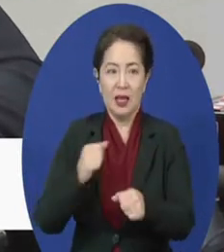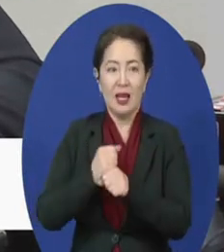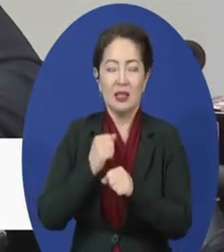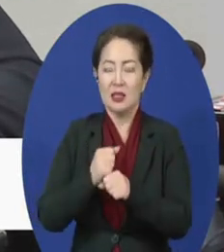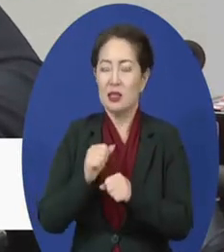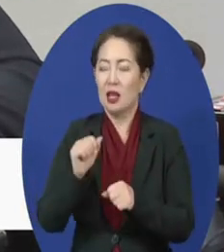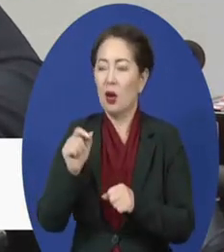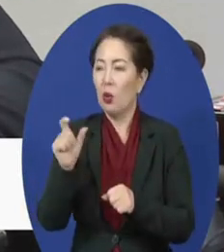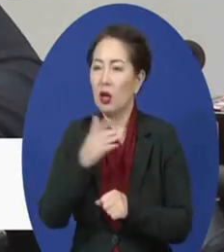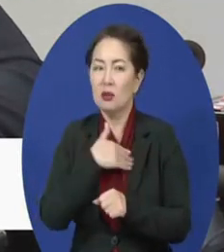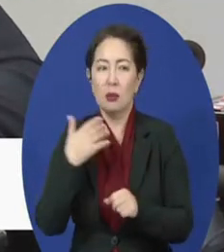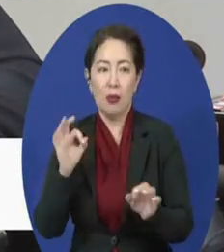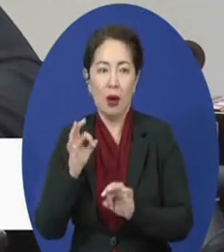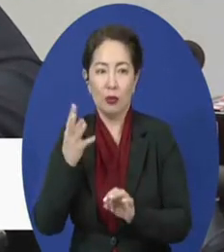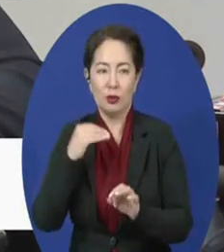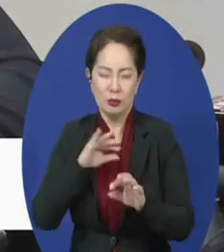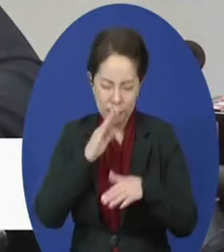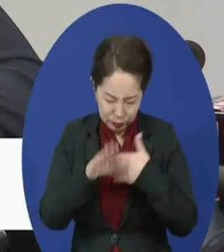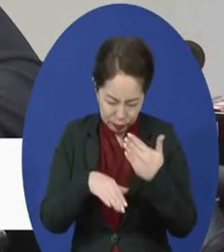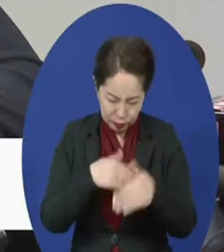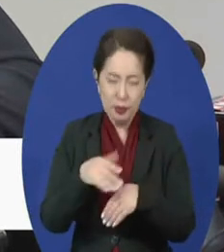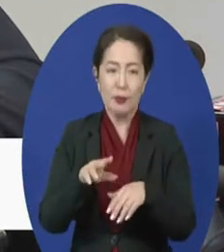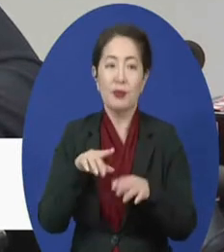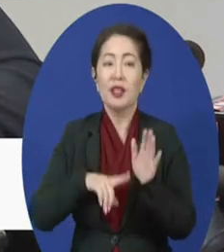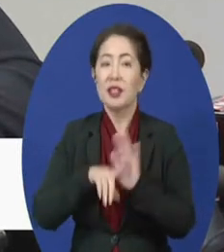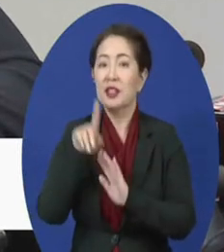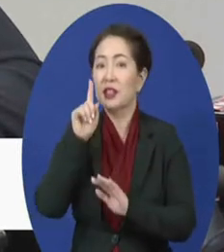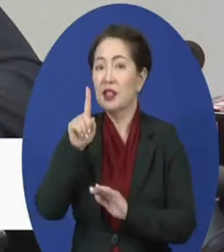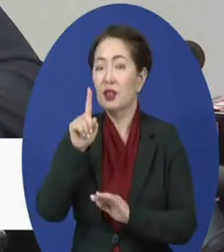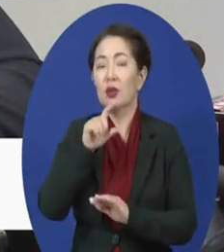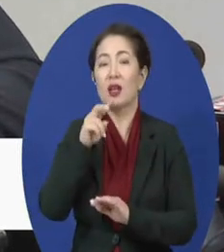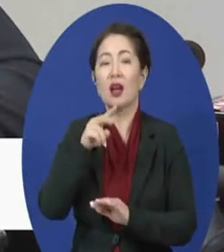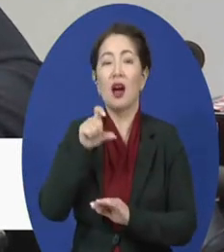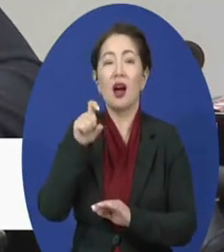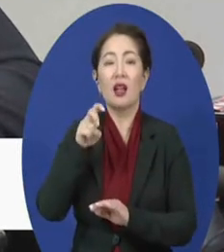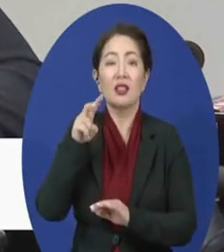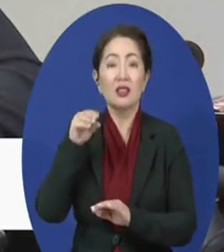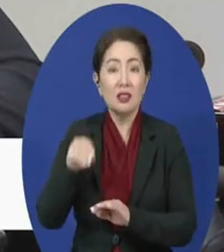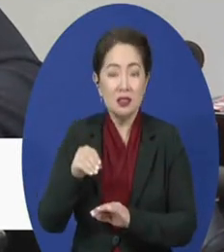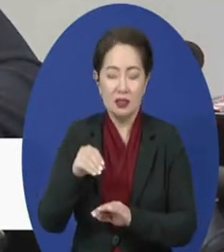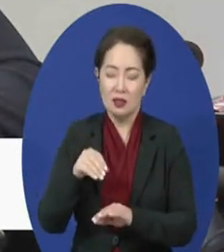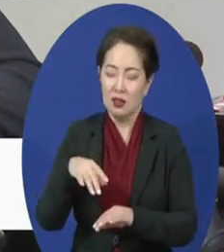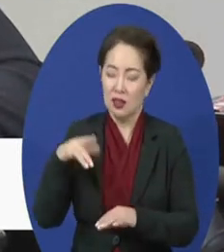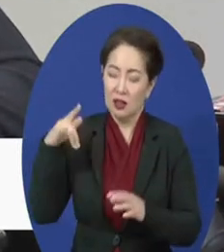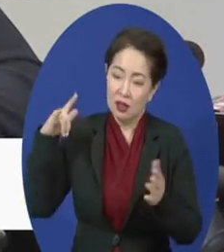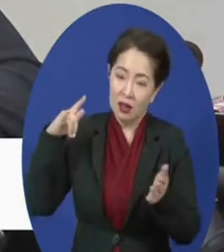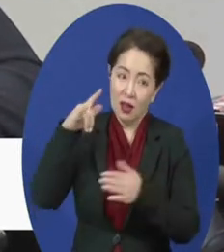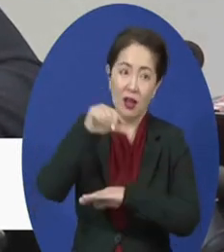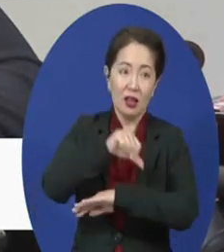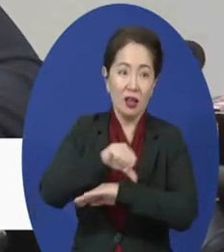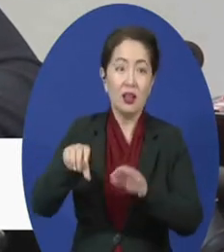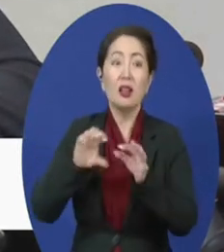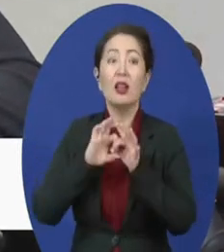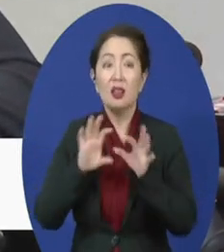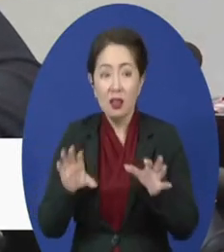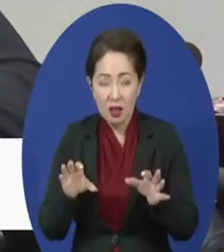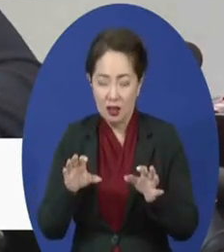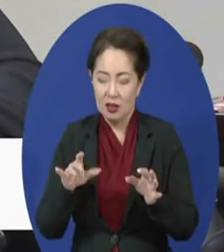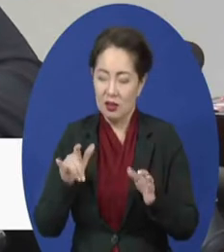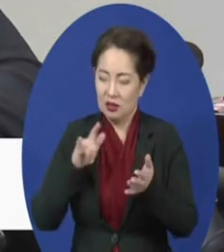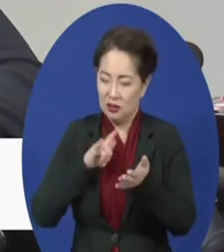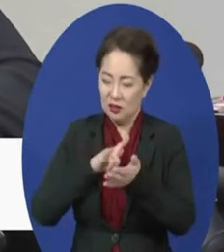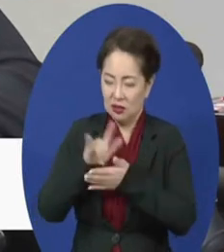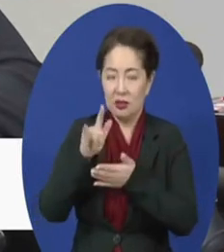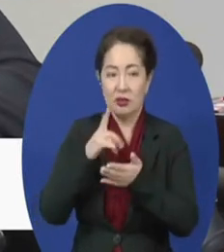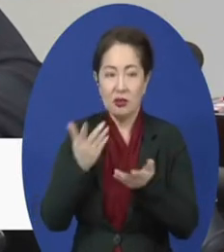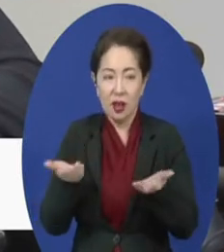ажлаа эзэмгүүлэхгүйгээр эхний хэлжээнд бид нар одоо нислэгээ агаарын хилээ нээж нислэг гаргах нь